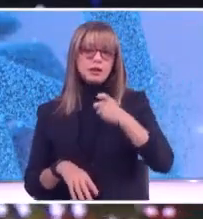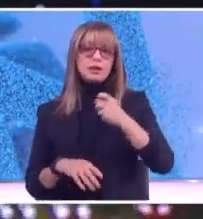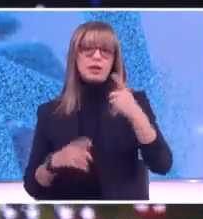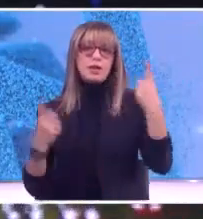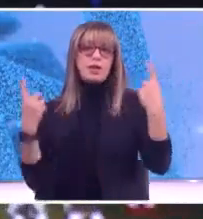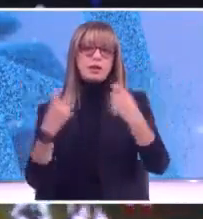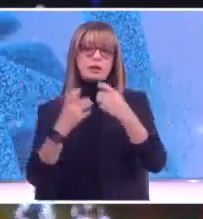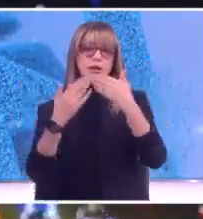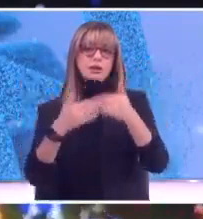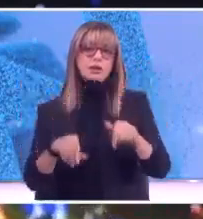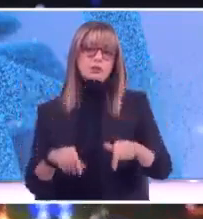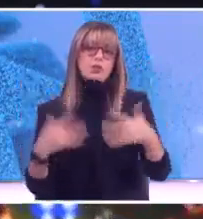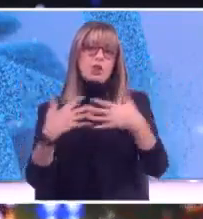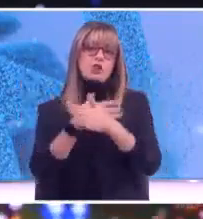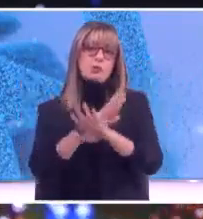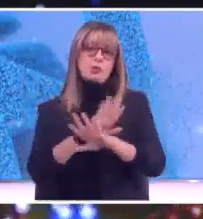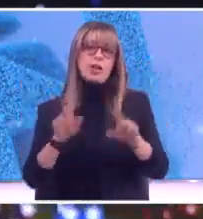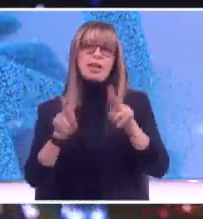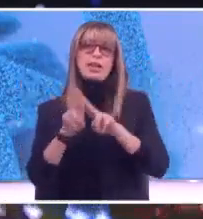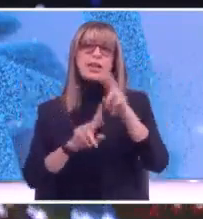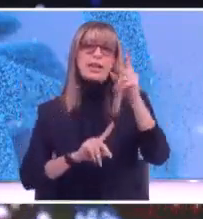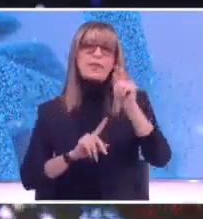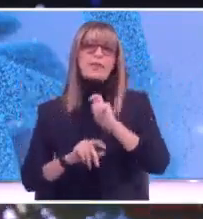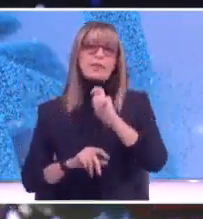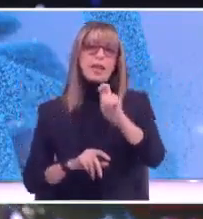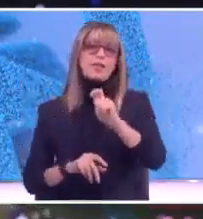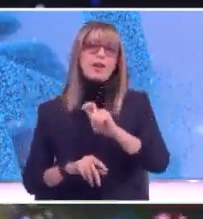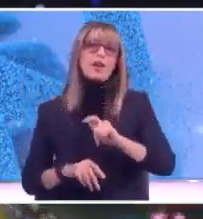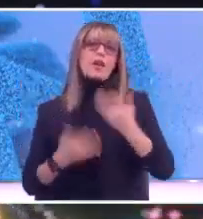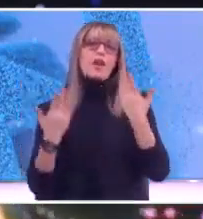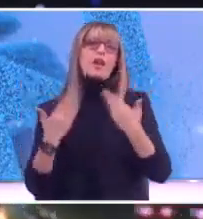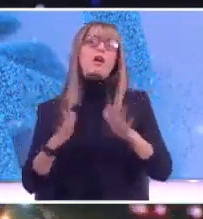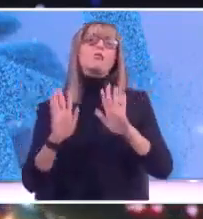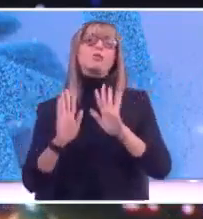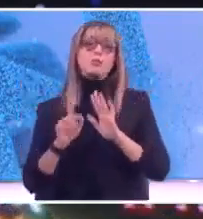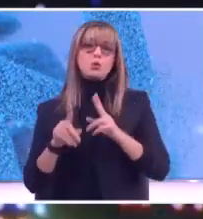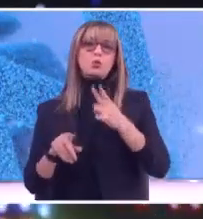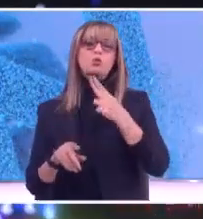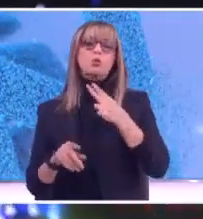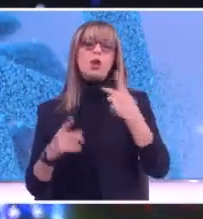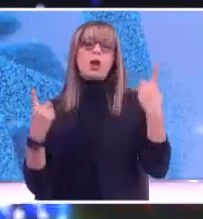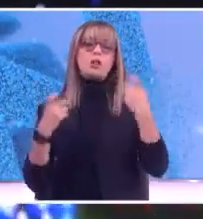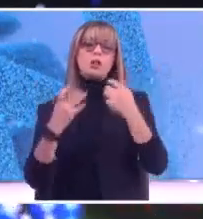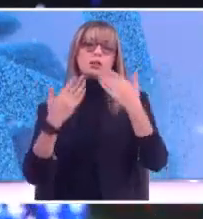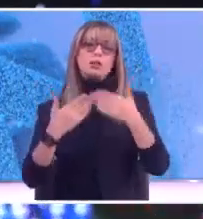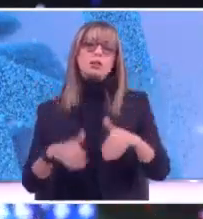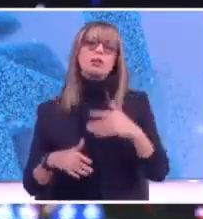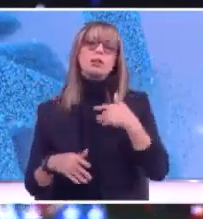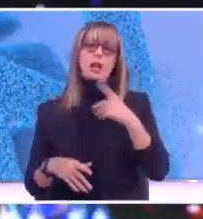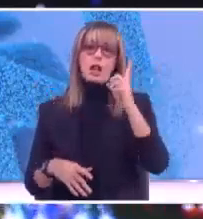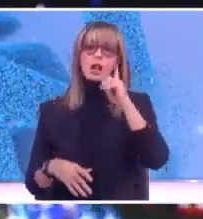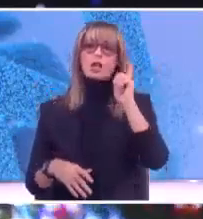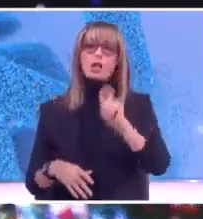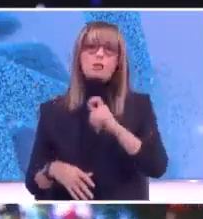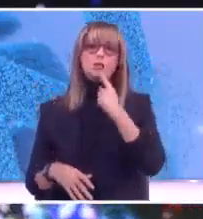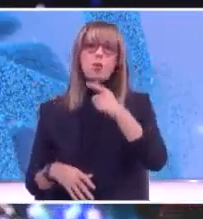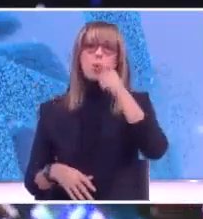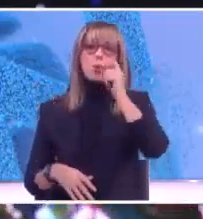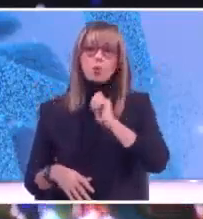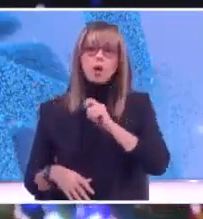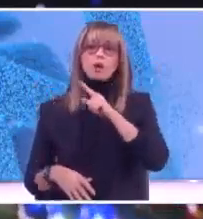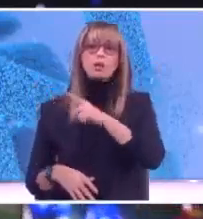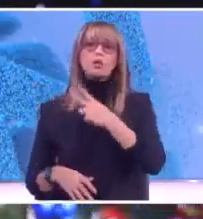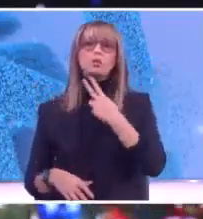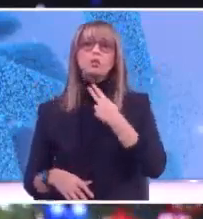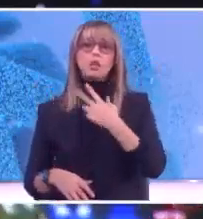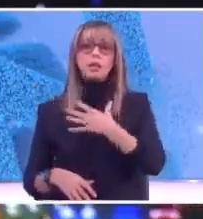gece yarısı sona eriyor. Kiev'in teklifi reddetmesine rağmen Rusya ateşkese uyduğunu açıkladı. Ukrayna ise Rusya'nın